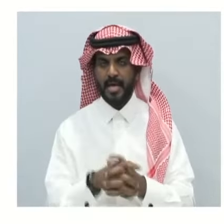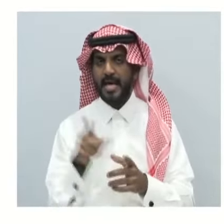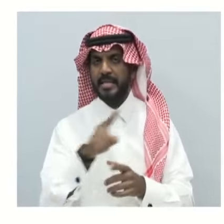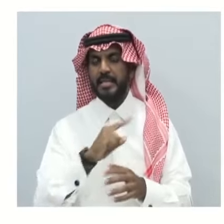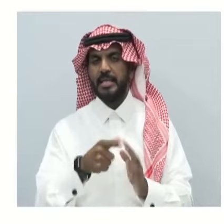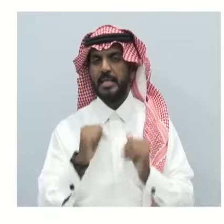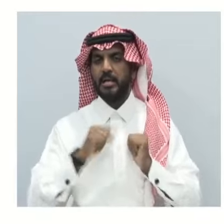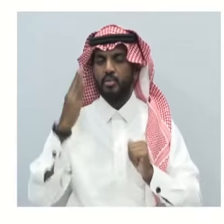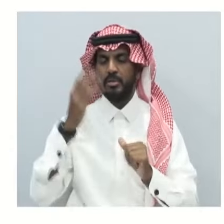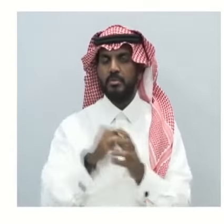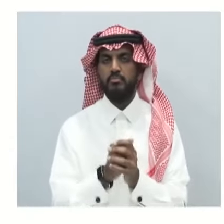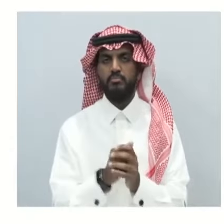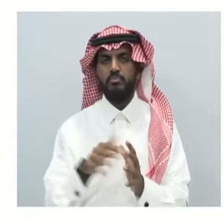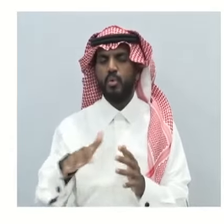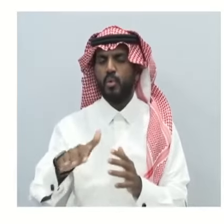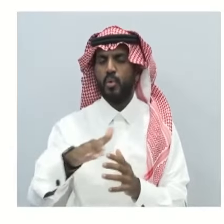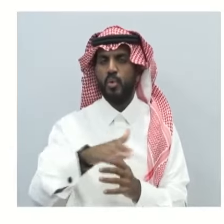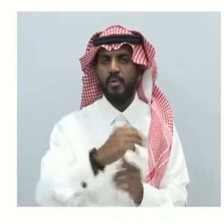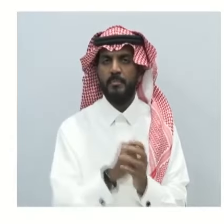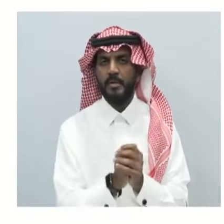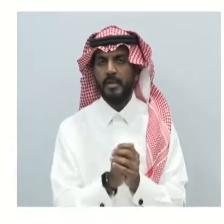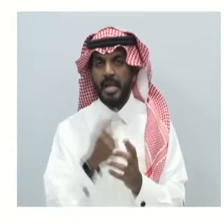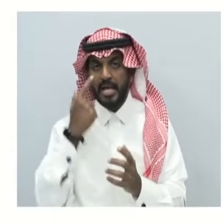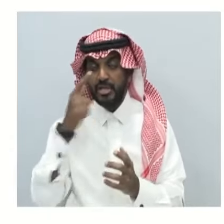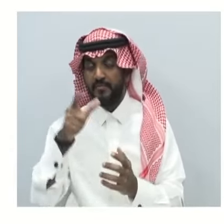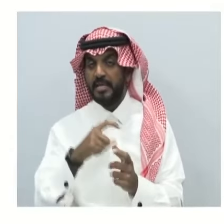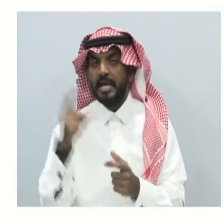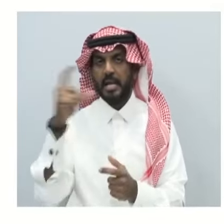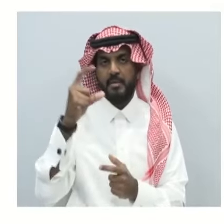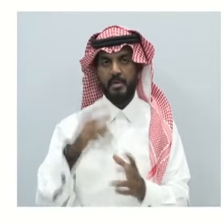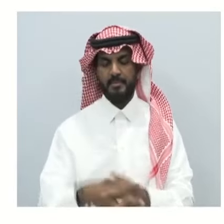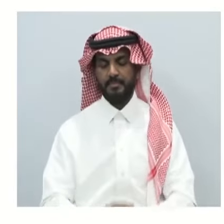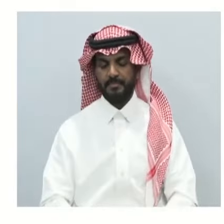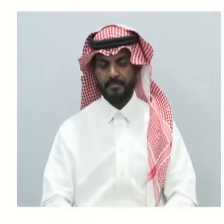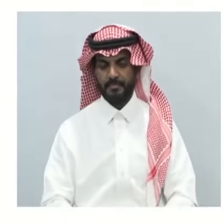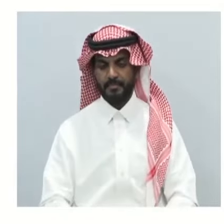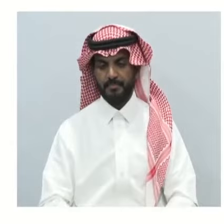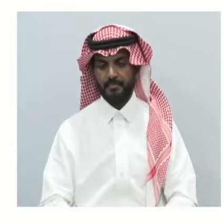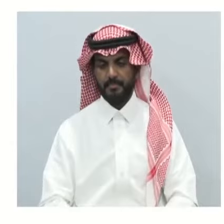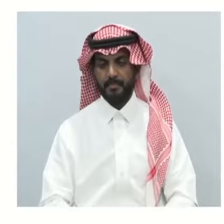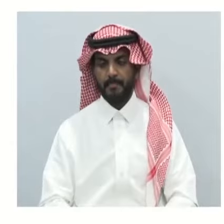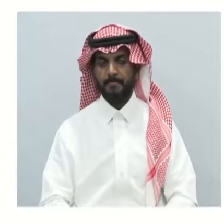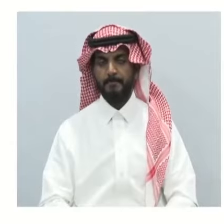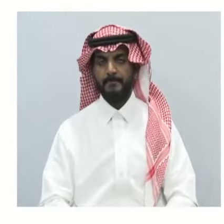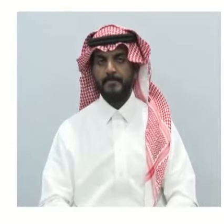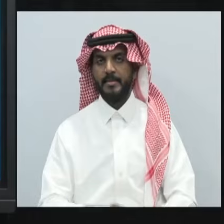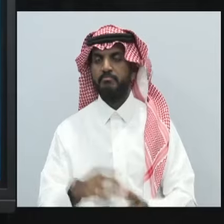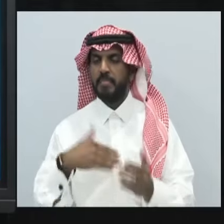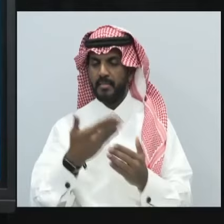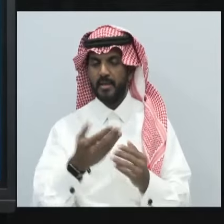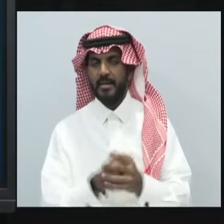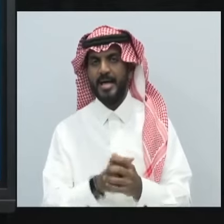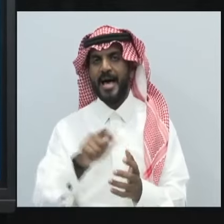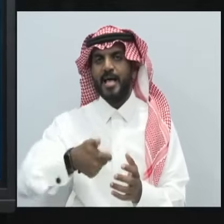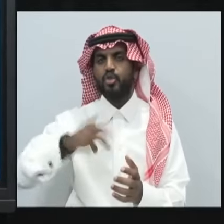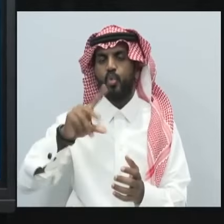طالب وطالبه معظم المعالم الموجوده على سطح القمر تحدثنا بعد ذلك طالبته